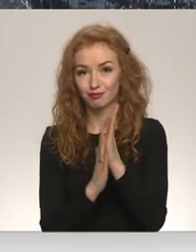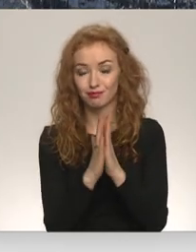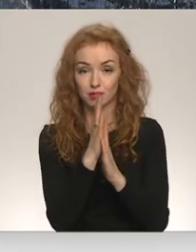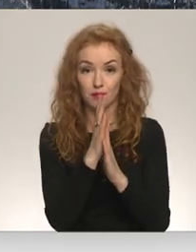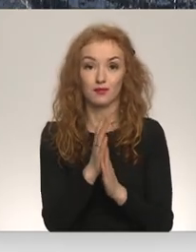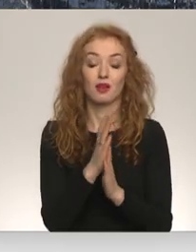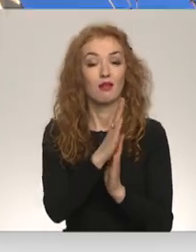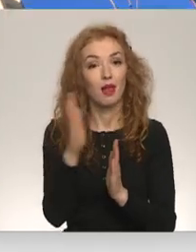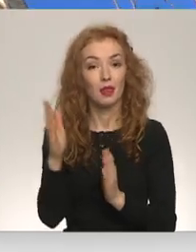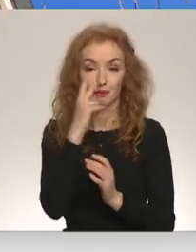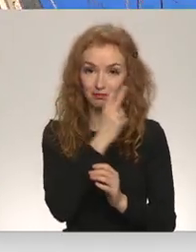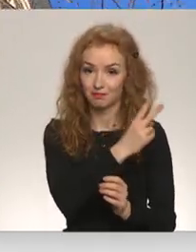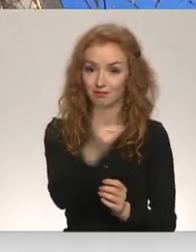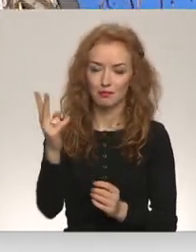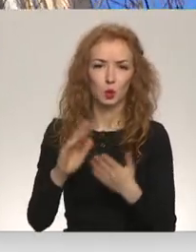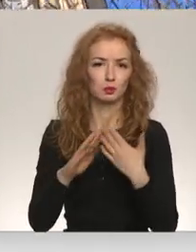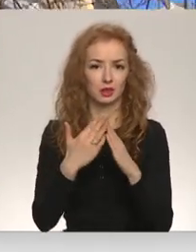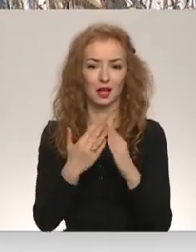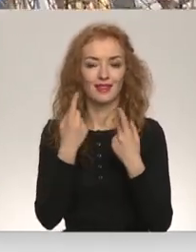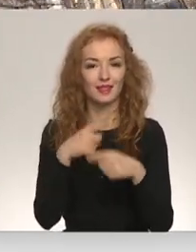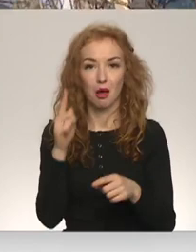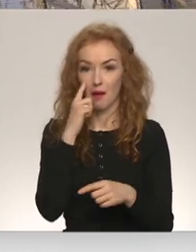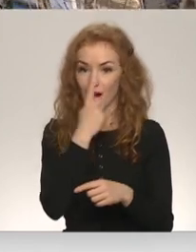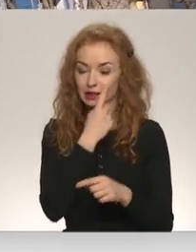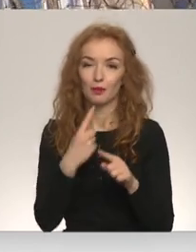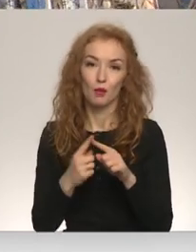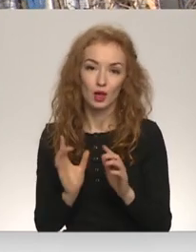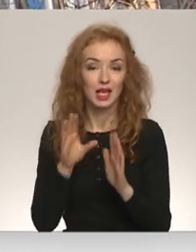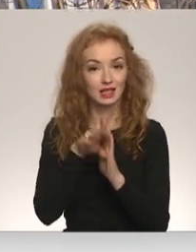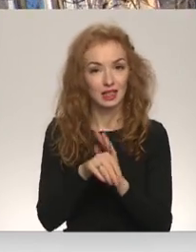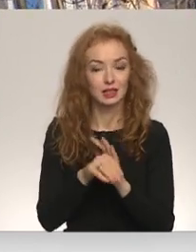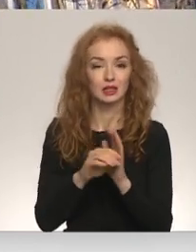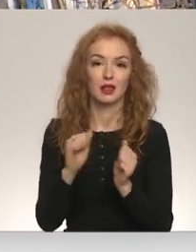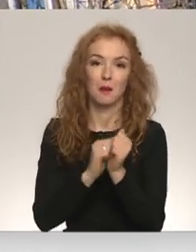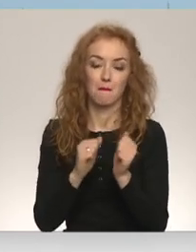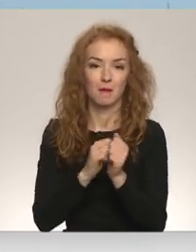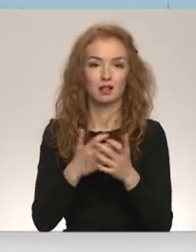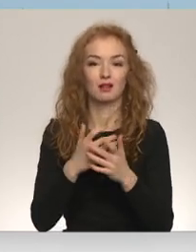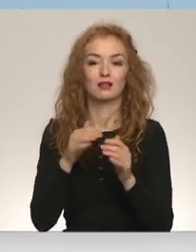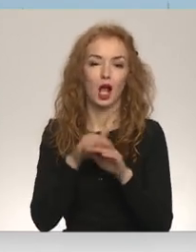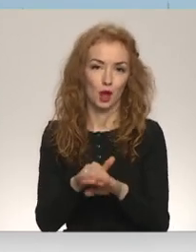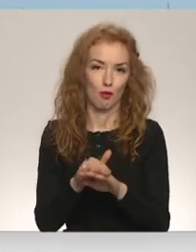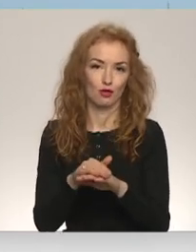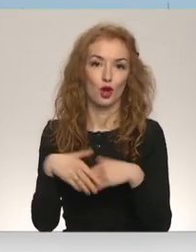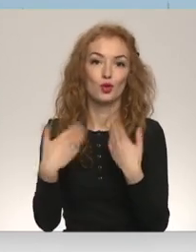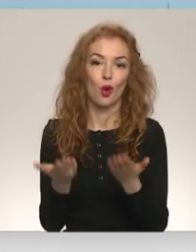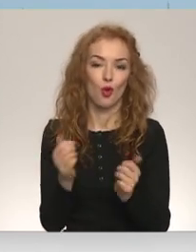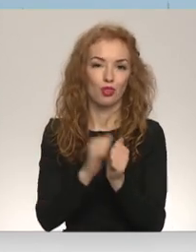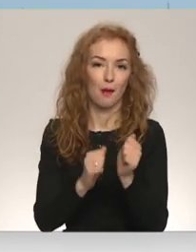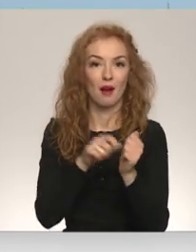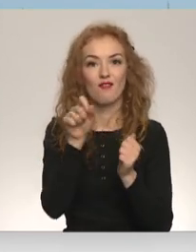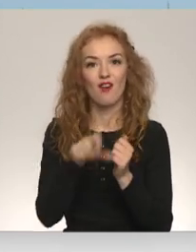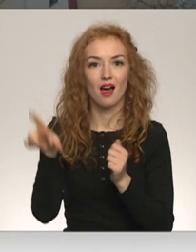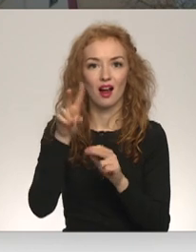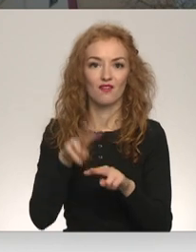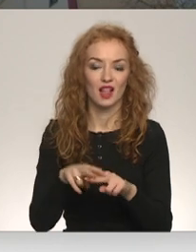aicināts paraudzīties uz pilsētu citām acīm. Un iesaistīties bioloģiskās daudzveidības saglabāšanā, dodot dabai vairāk